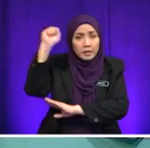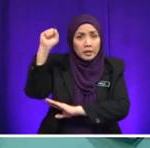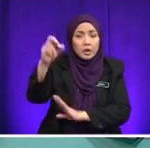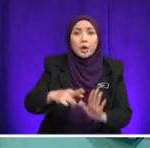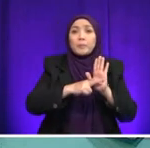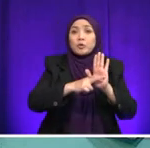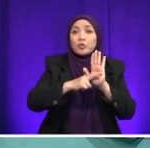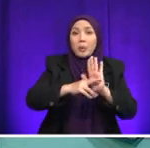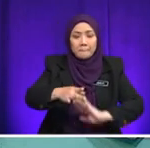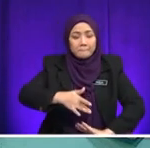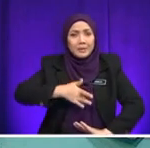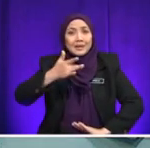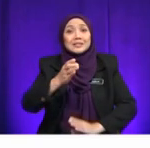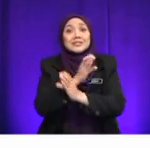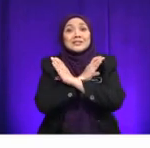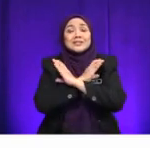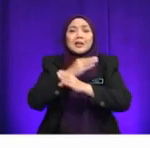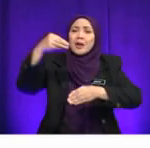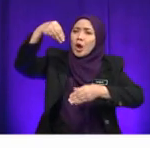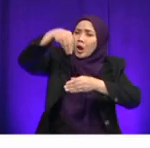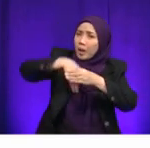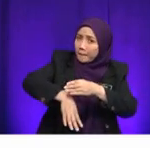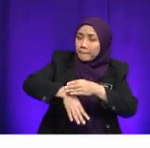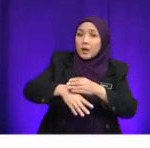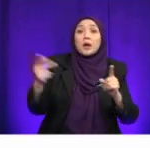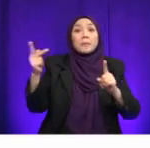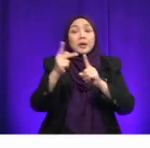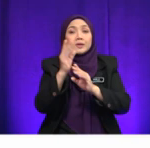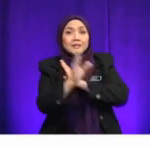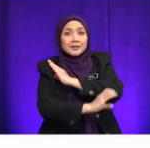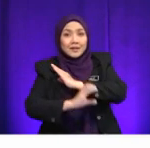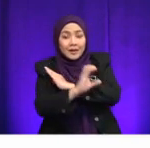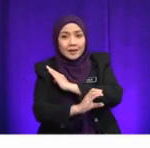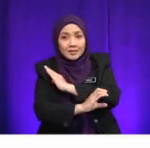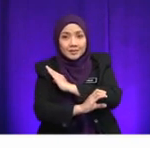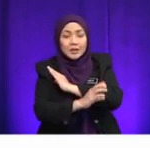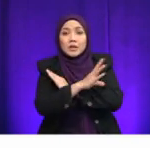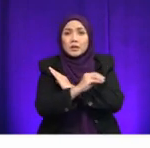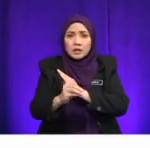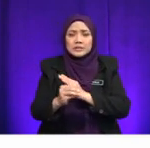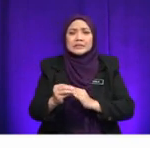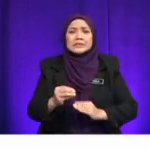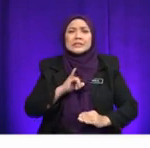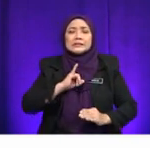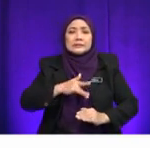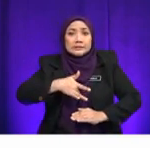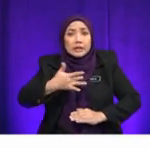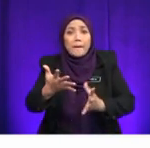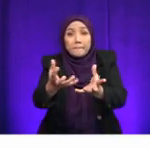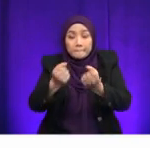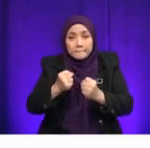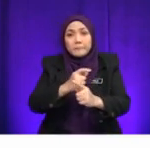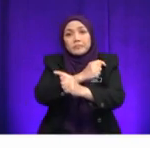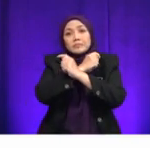kepada perasaan cinta yang mendalam terhadap negara serta kesanggupan dalam mempertahankannya dari sebaran